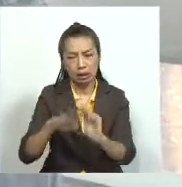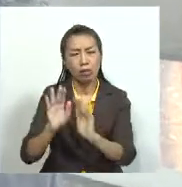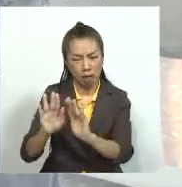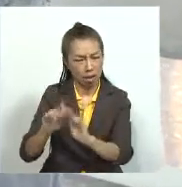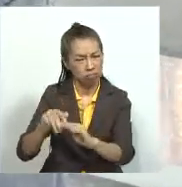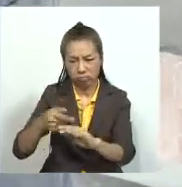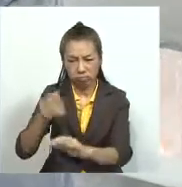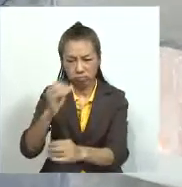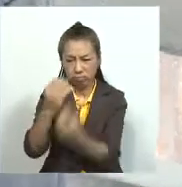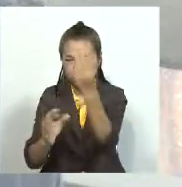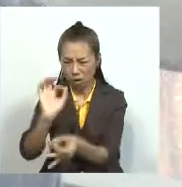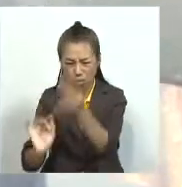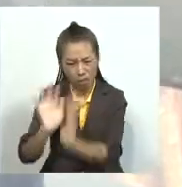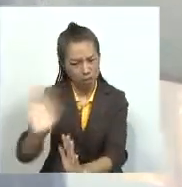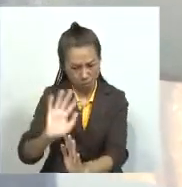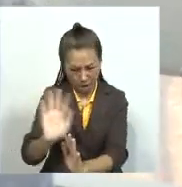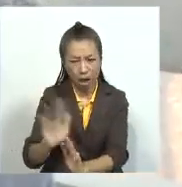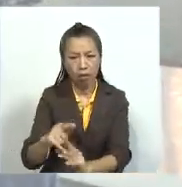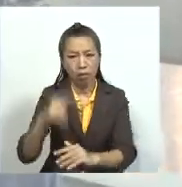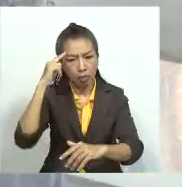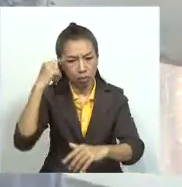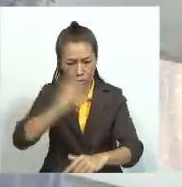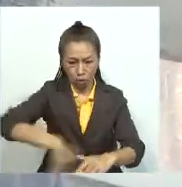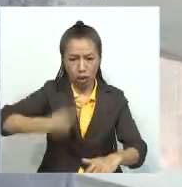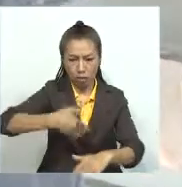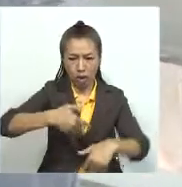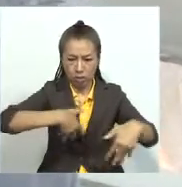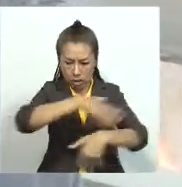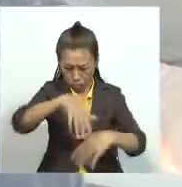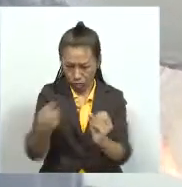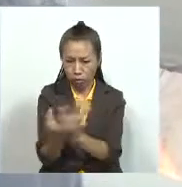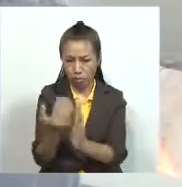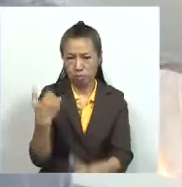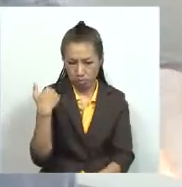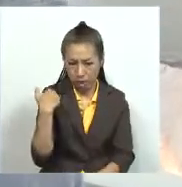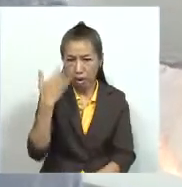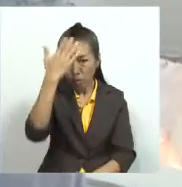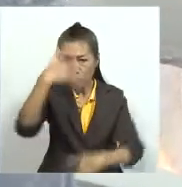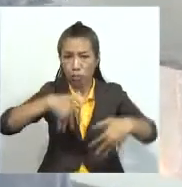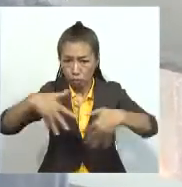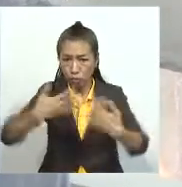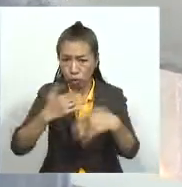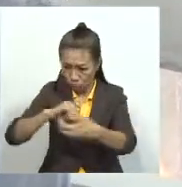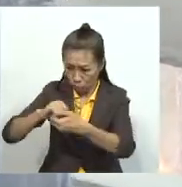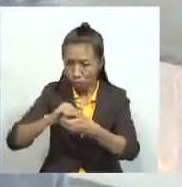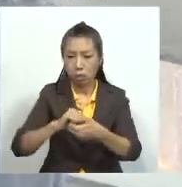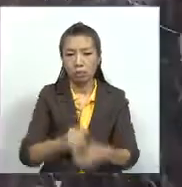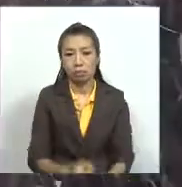ไม่ต้องเผานี่ทำลายสุขภาพของไอ้เราร่วมมนุษย์ร่วมกันด้วยในพื้นที่